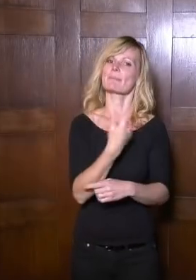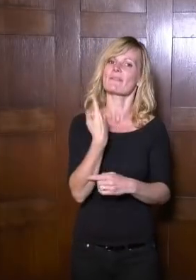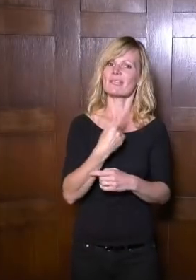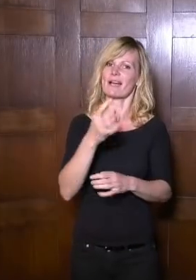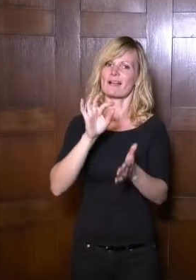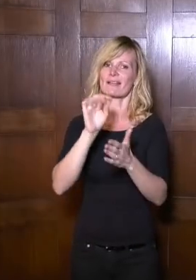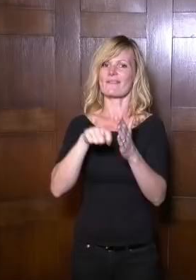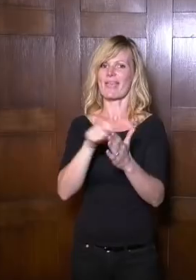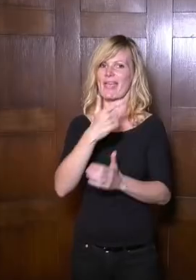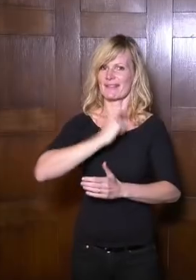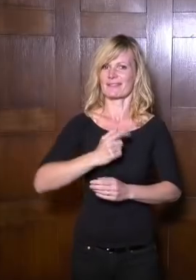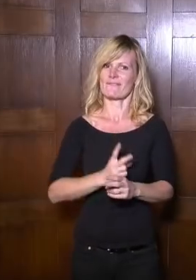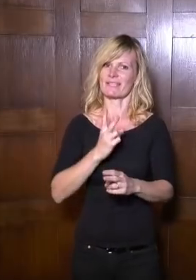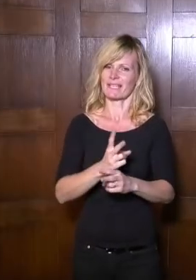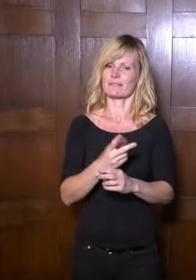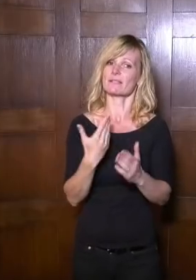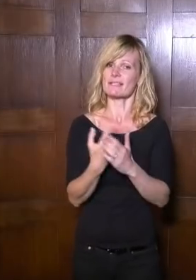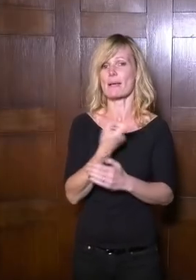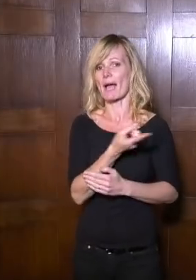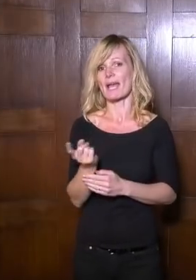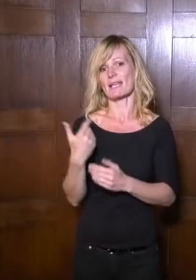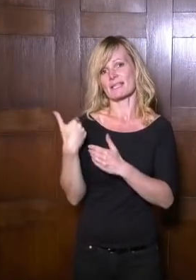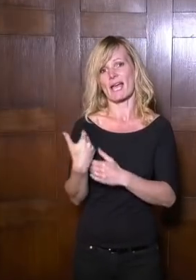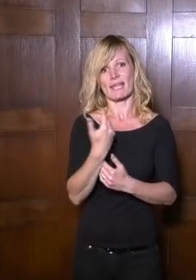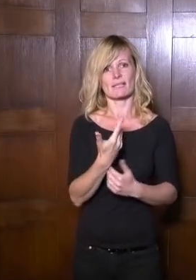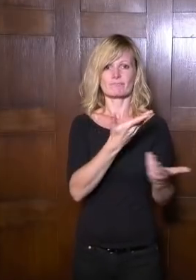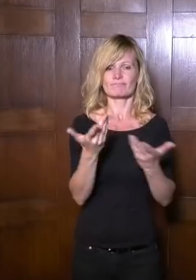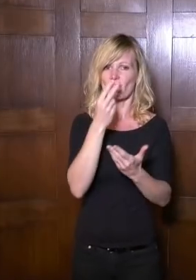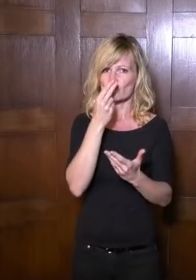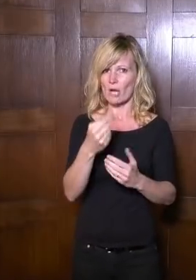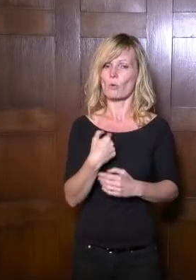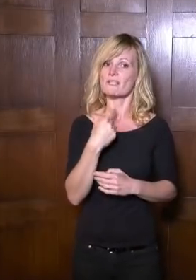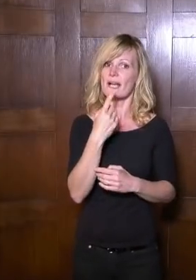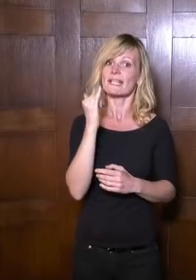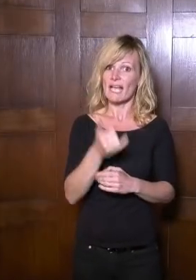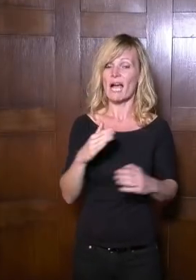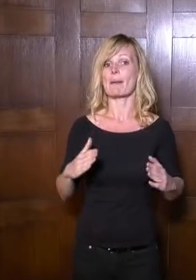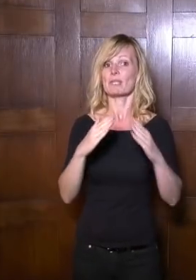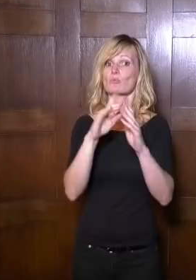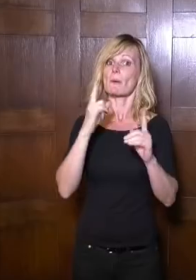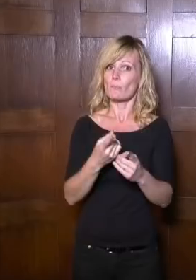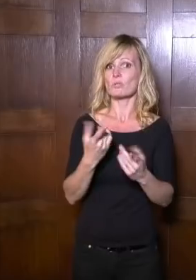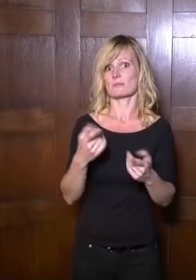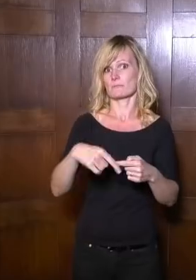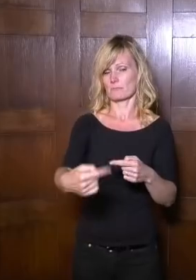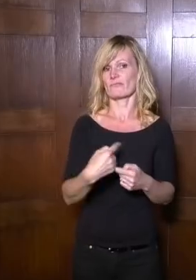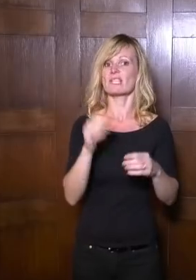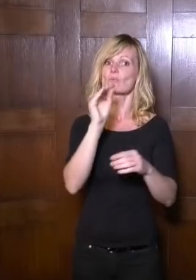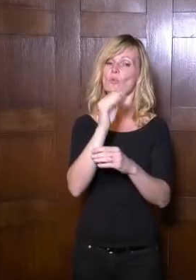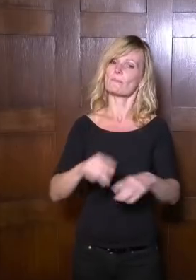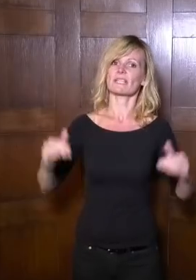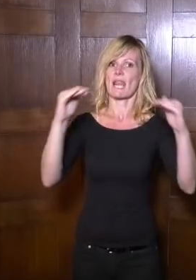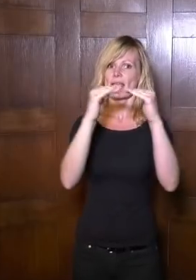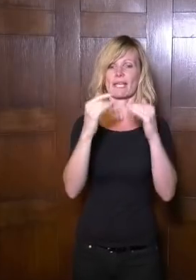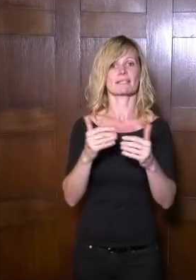alle Seiten geguckt. Wir haben geschaut, okay, das Abitur muss stattfinden, damit Zukunftsgleichheit irgendwo herrscht, damit später keine